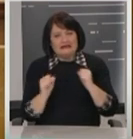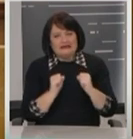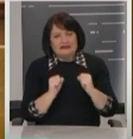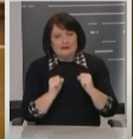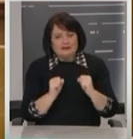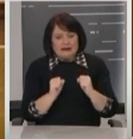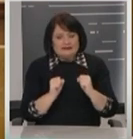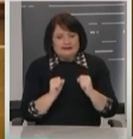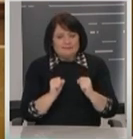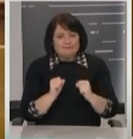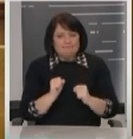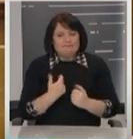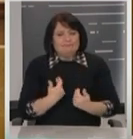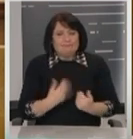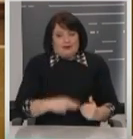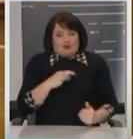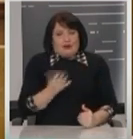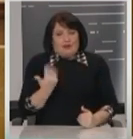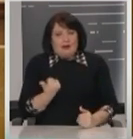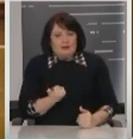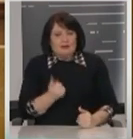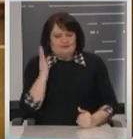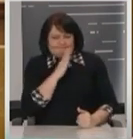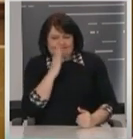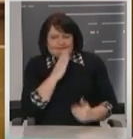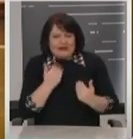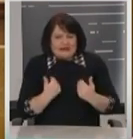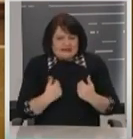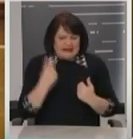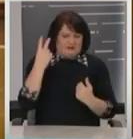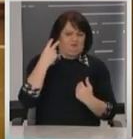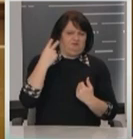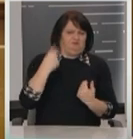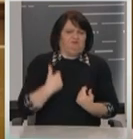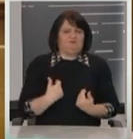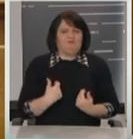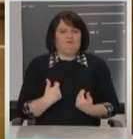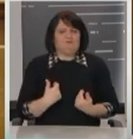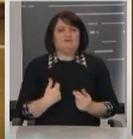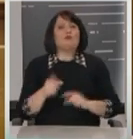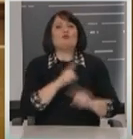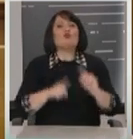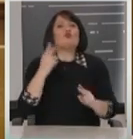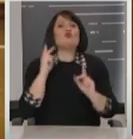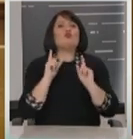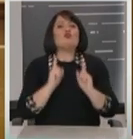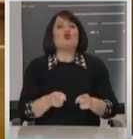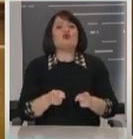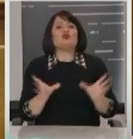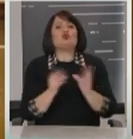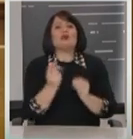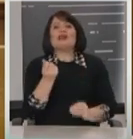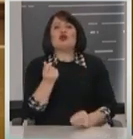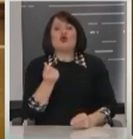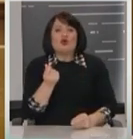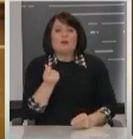ταπείνωσης και αναξιοπρέπειας. Μια εποχή που τα κλειδιά των αποφάσεων για την οικονομία δεν